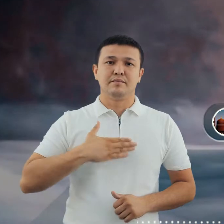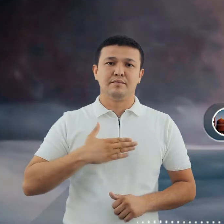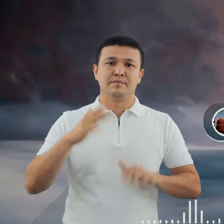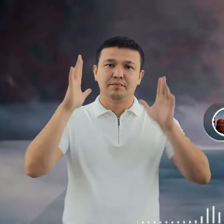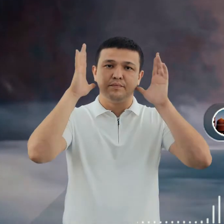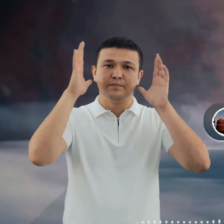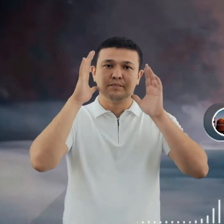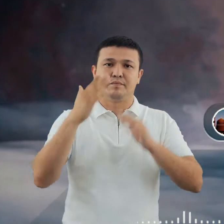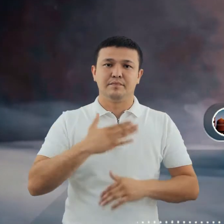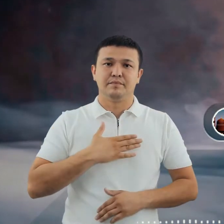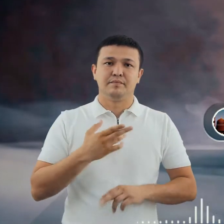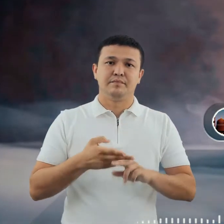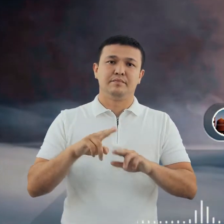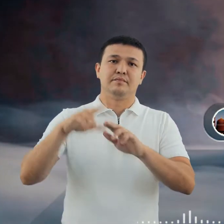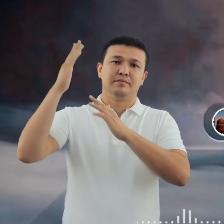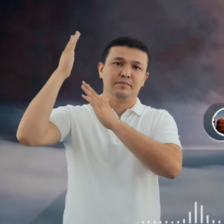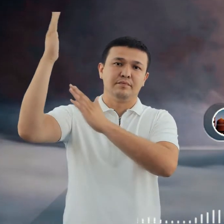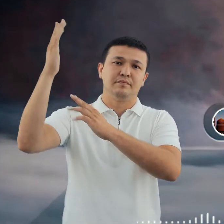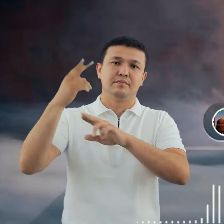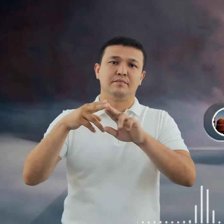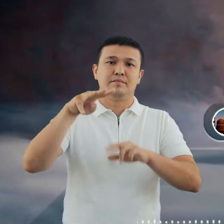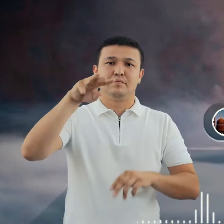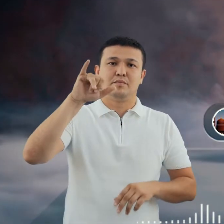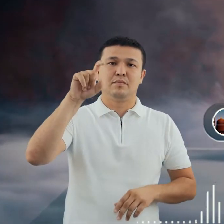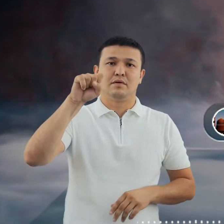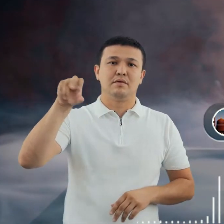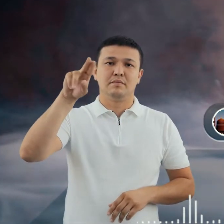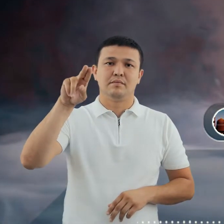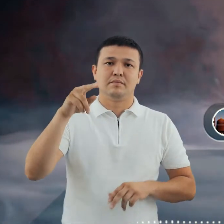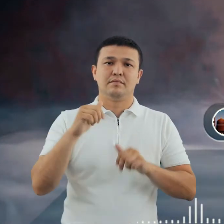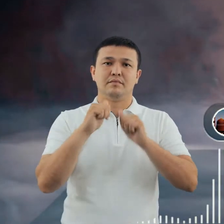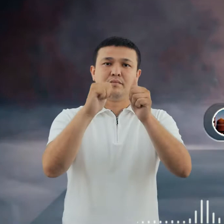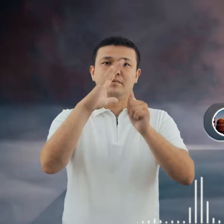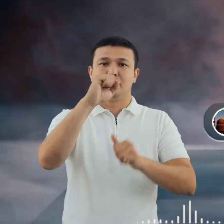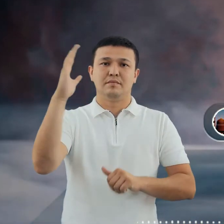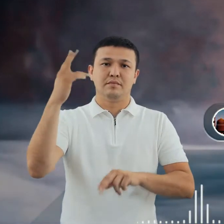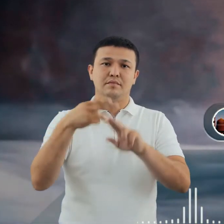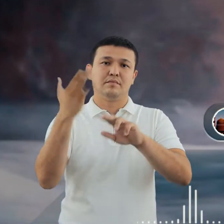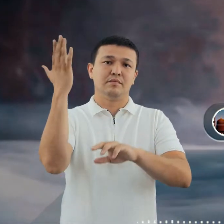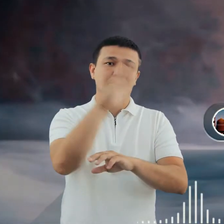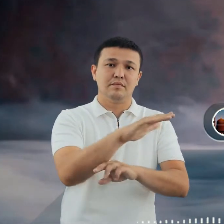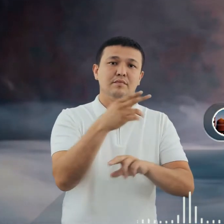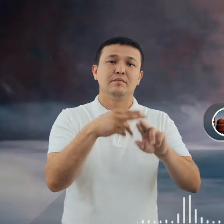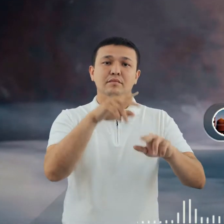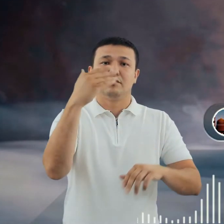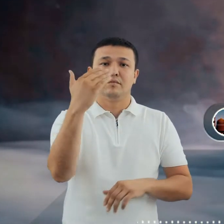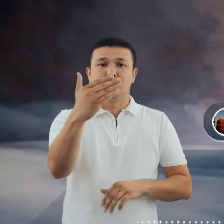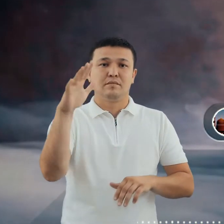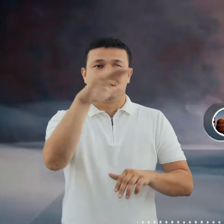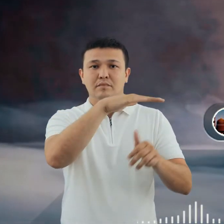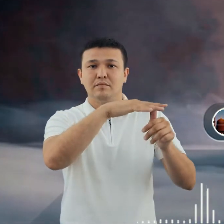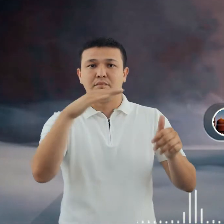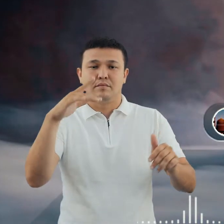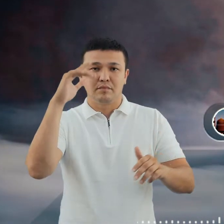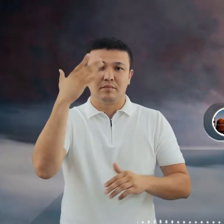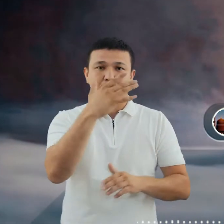dinidadurmiz. Alloh taolodan Muhammad alayhissalomga kelgan dinga ishonib, o'sha dinda buyurilgan